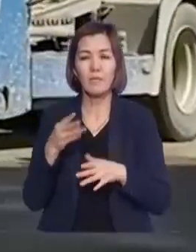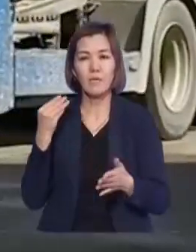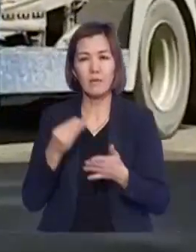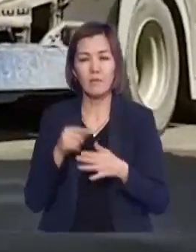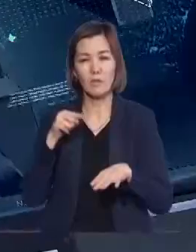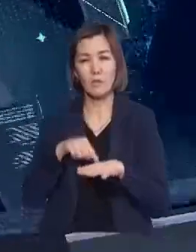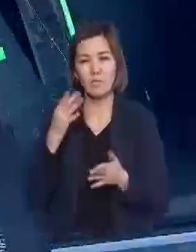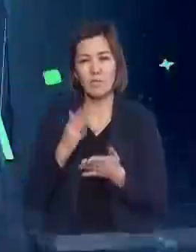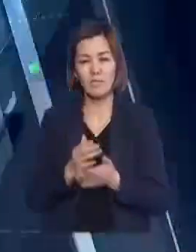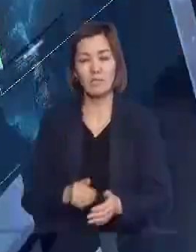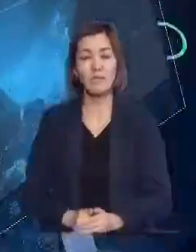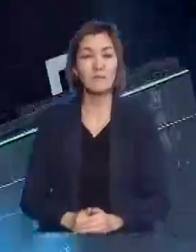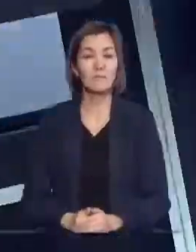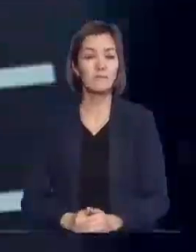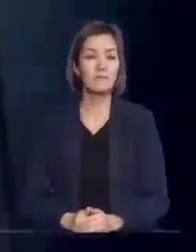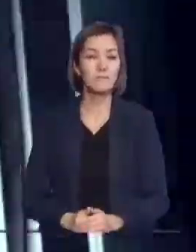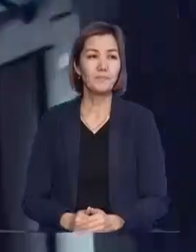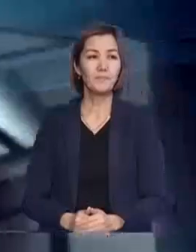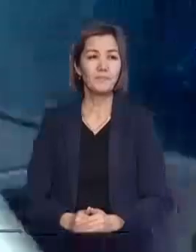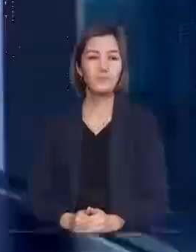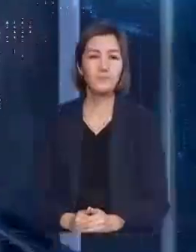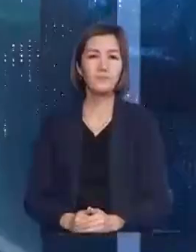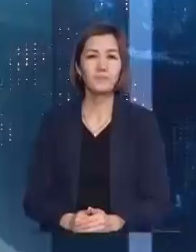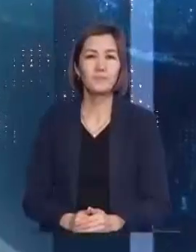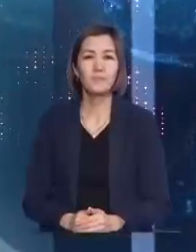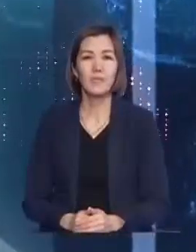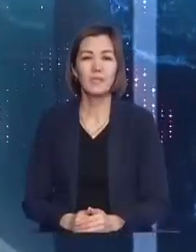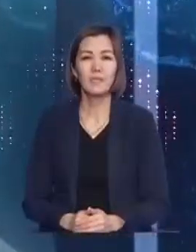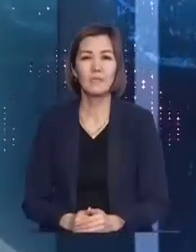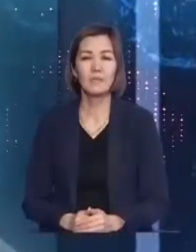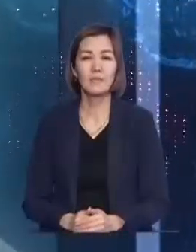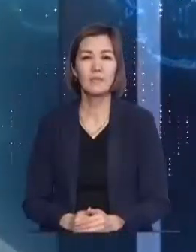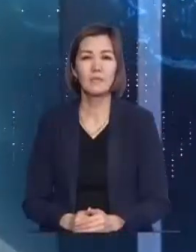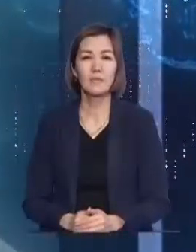есеге қымбат. Еркебұлан Жақыбай, Жеңіс Әбдірешев, Жетісу телеарнасы.